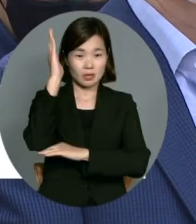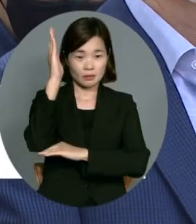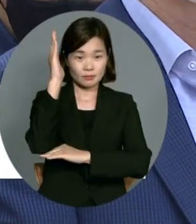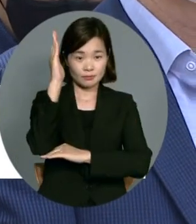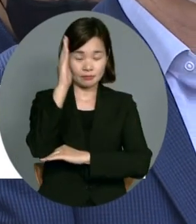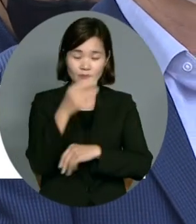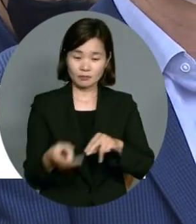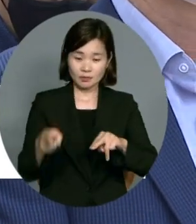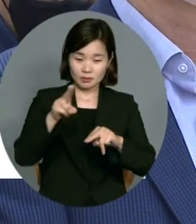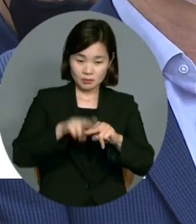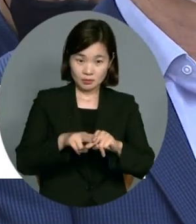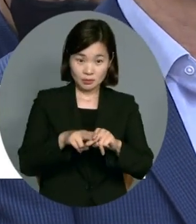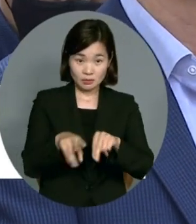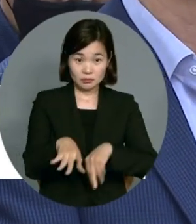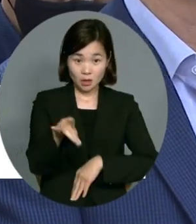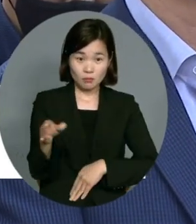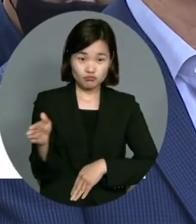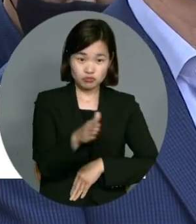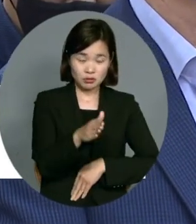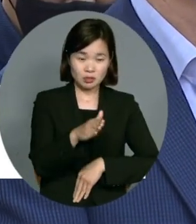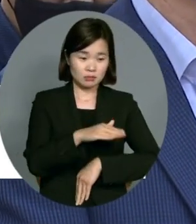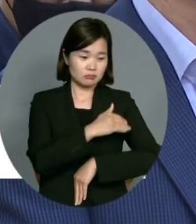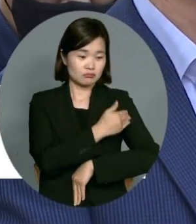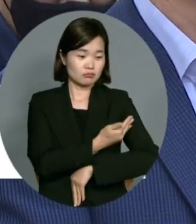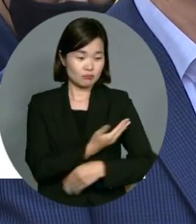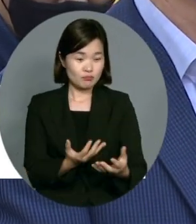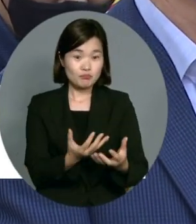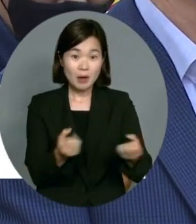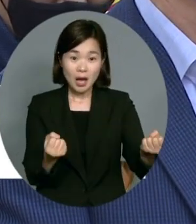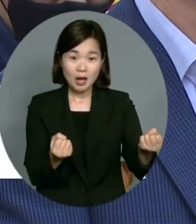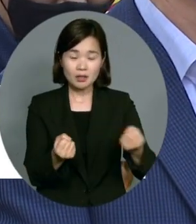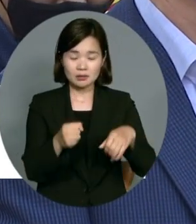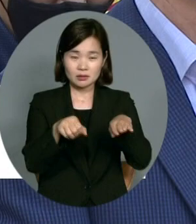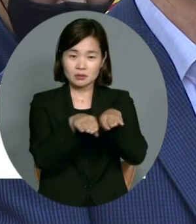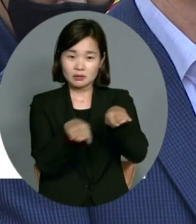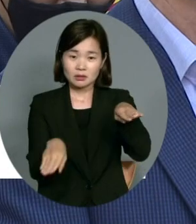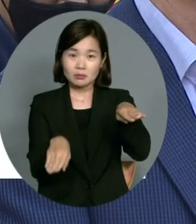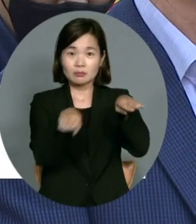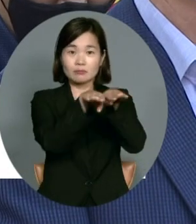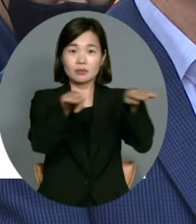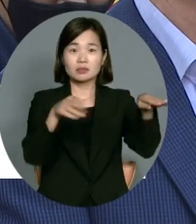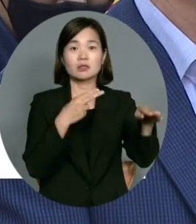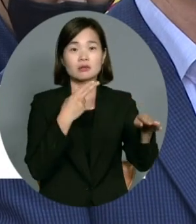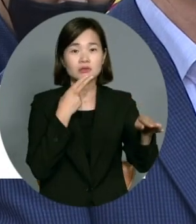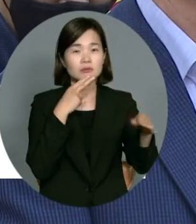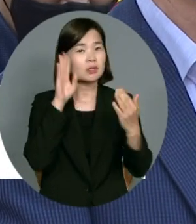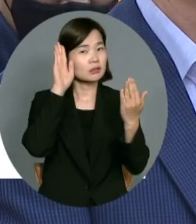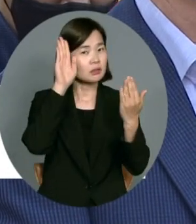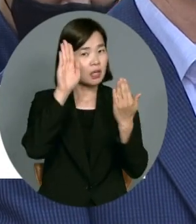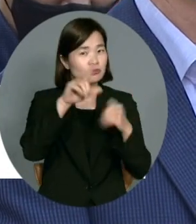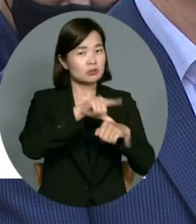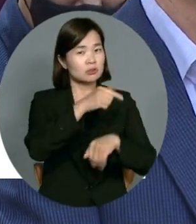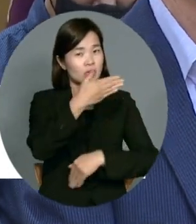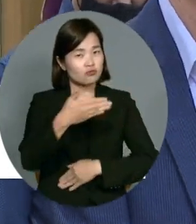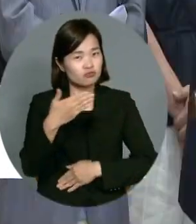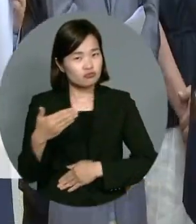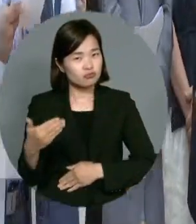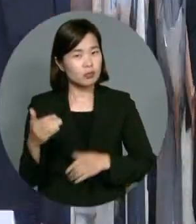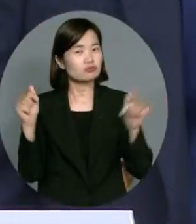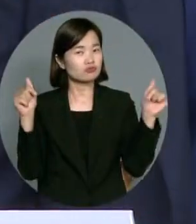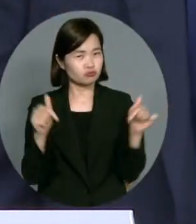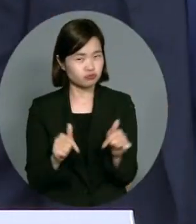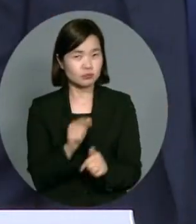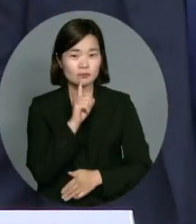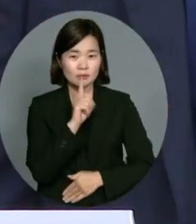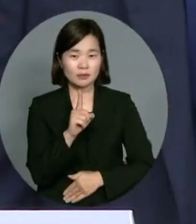균형 발전 정책을 획기적으로 추진하지 않으면 집권 후반기에서 또 기본적으로 동력을 상실하기 때문에